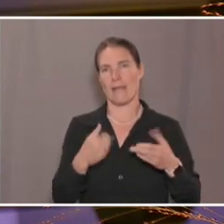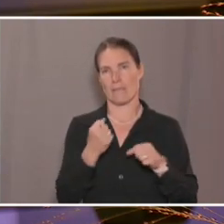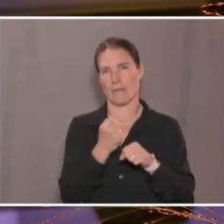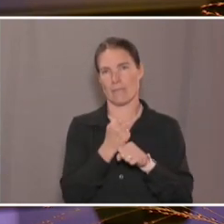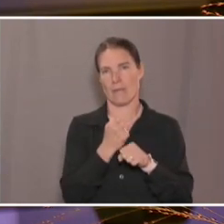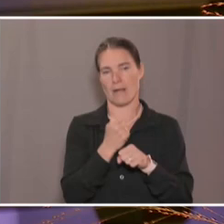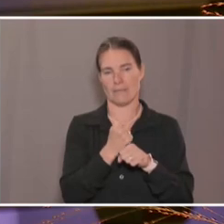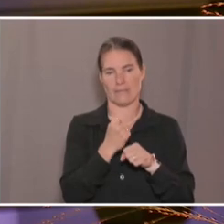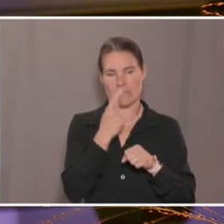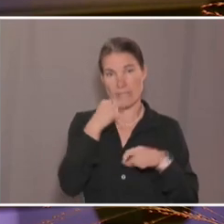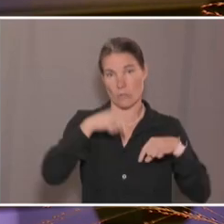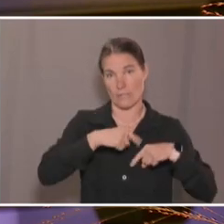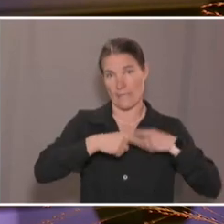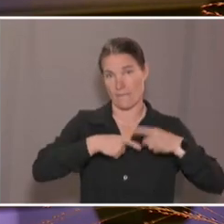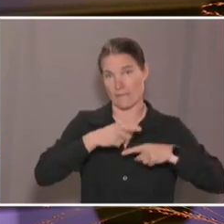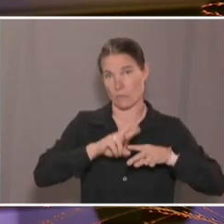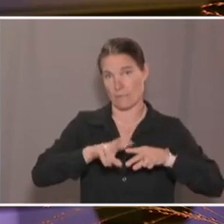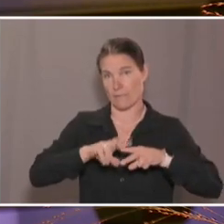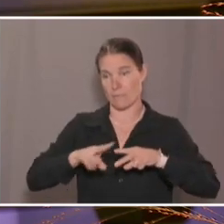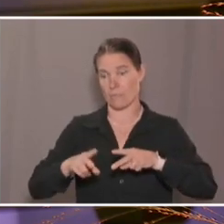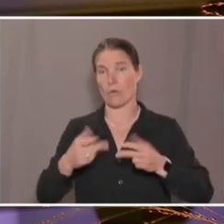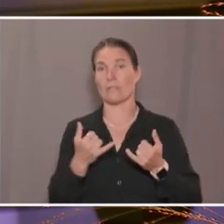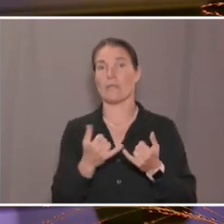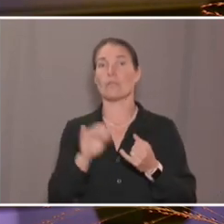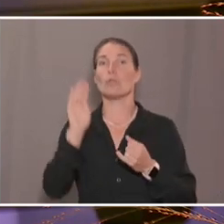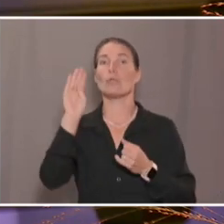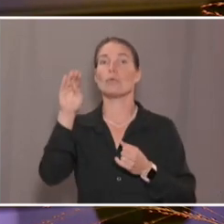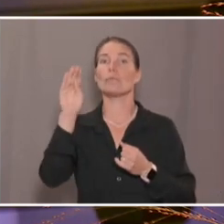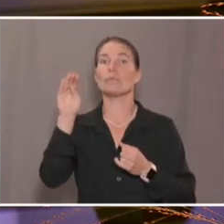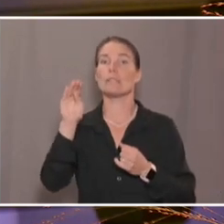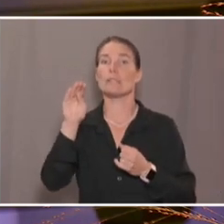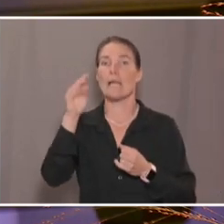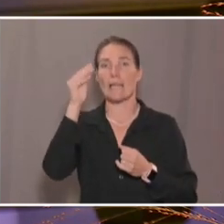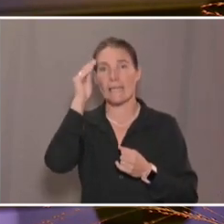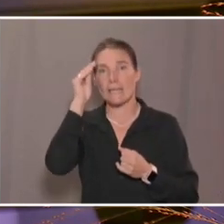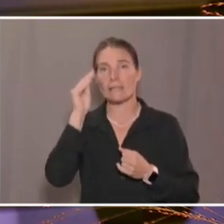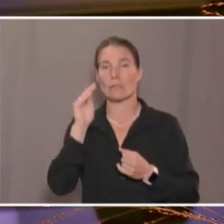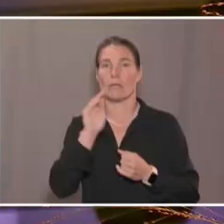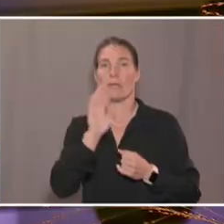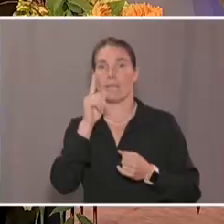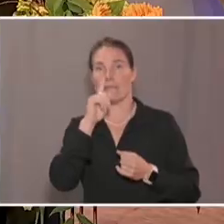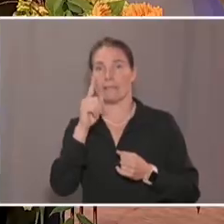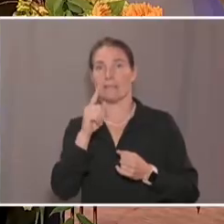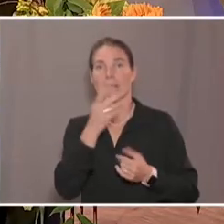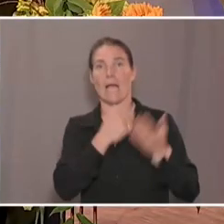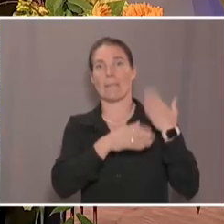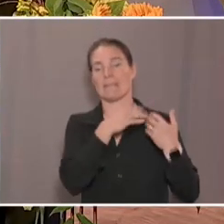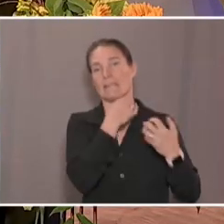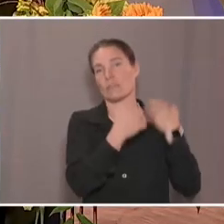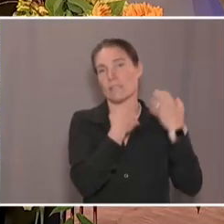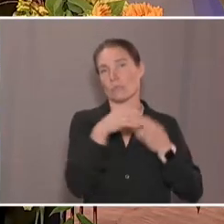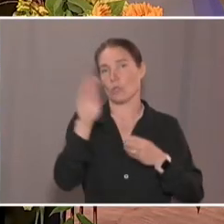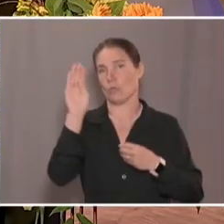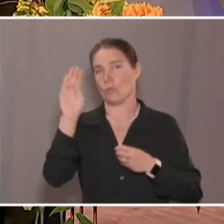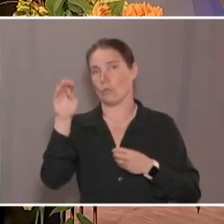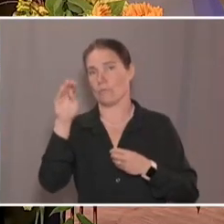Entwicklung referieren. Wir wollen die Schultern sein für die Künftigen, wenn diese ihre Geschichte dereinst erzählen.